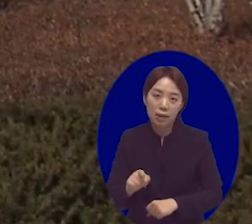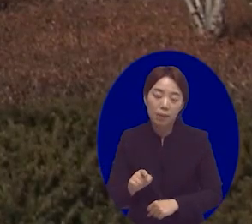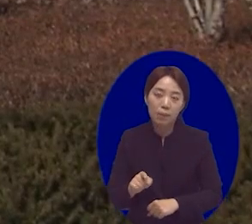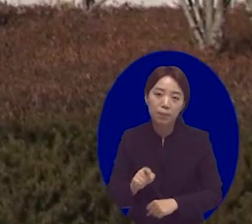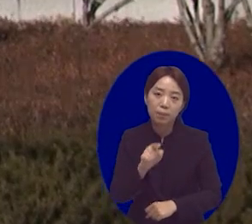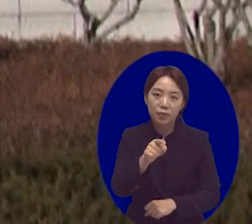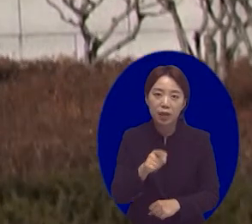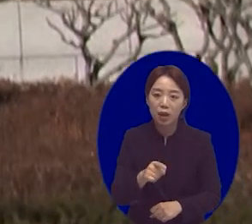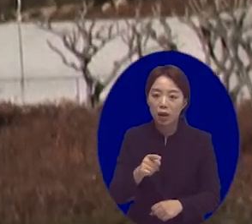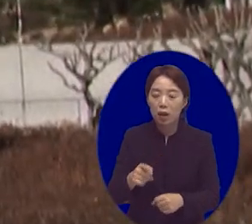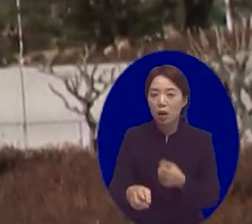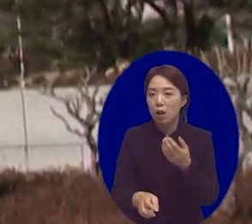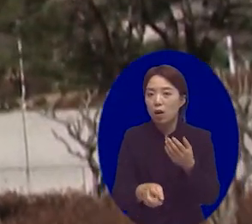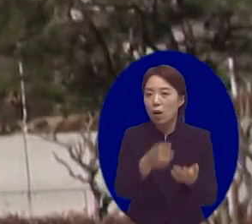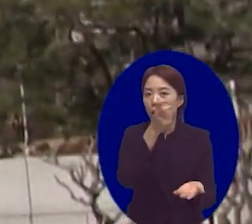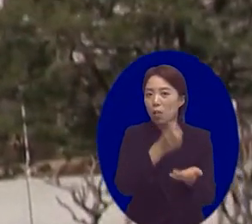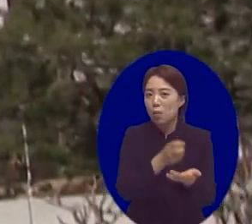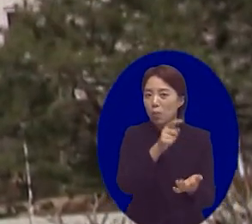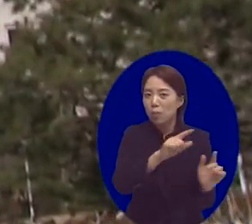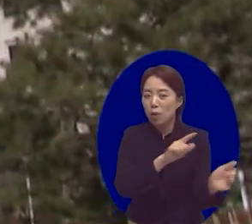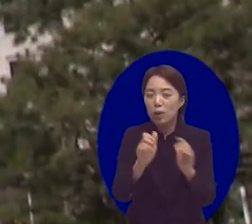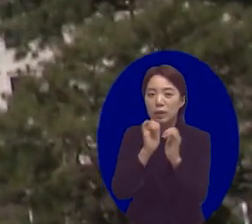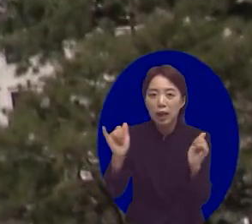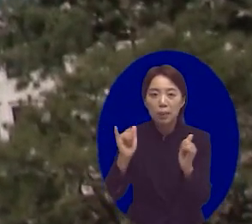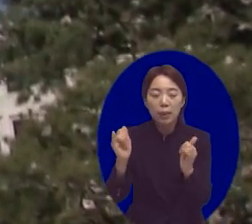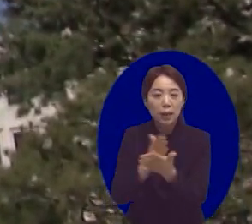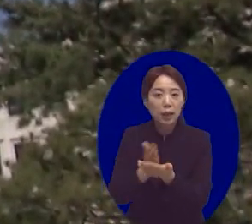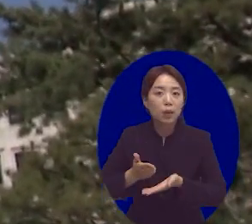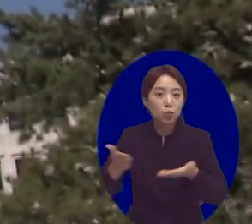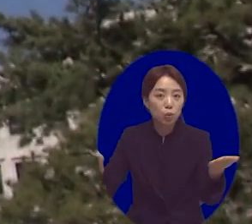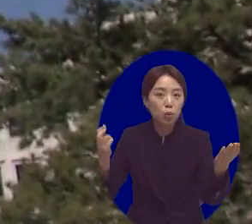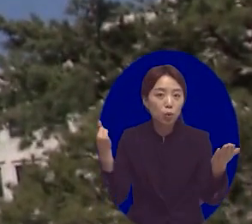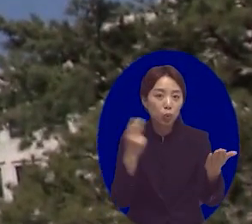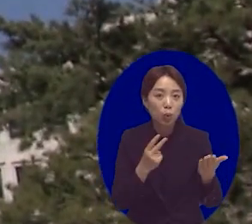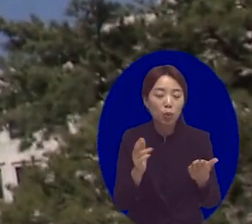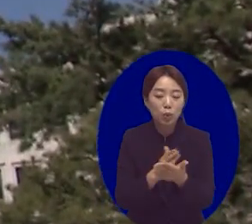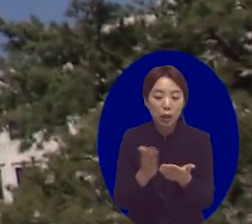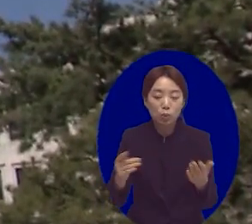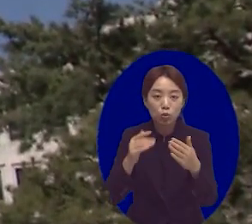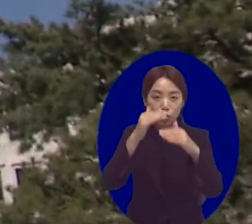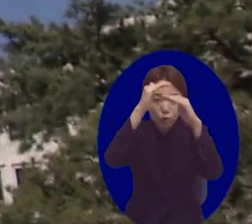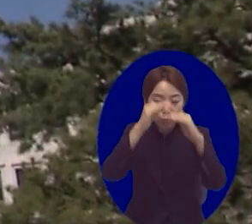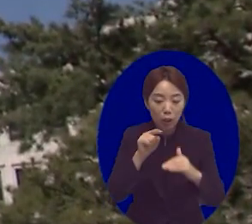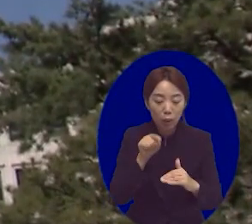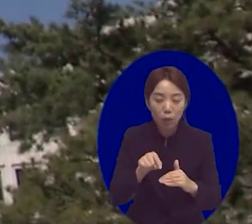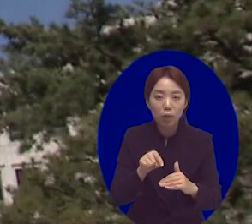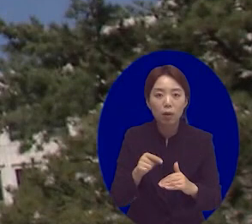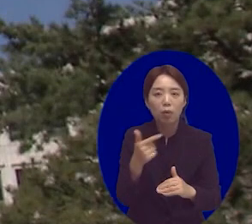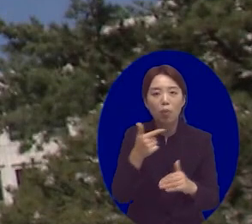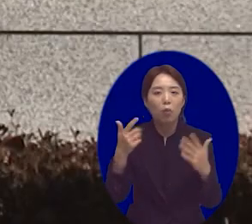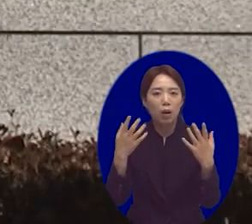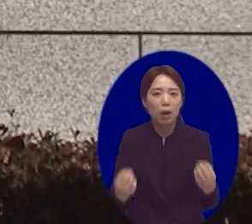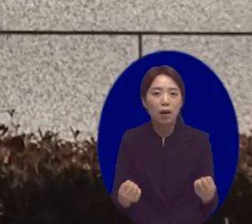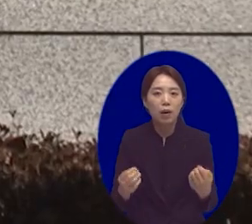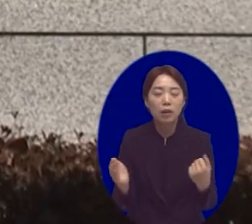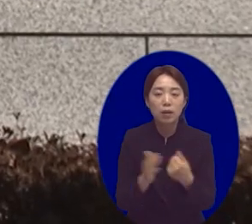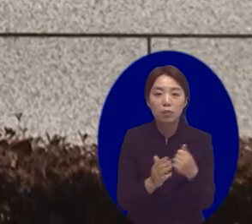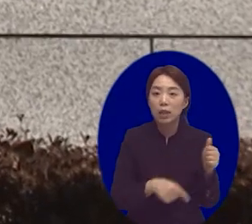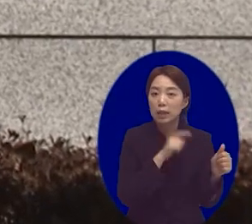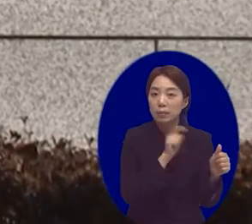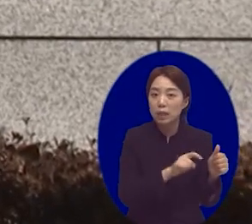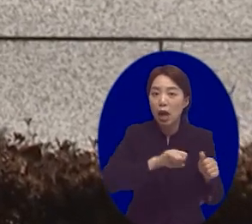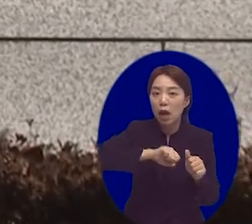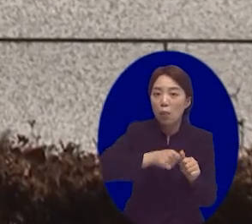범행이 상당한 기간 동안 다수의 주민들을 상대로 이뤄졌고 배부된 의정보고서의 부수가 적지 않다며